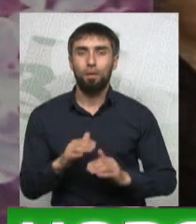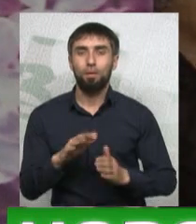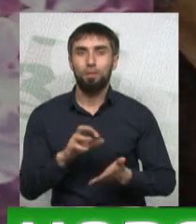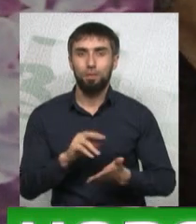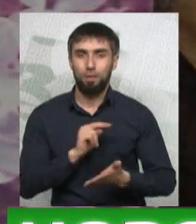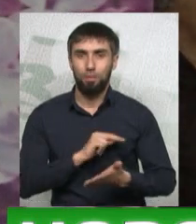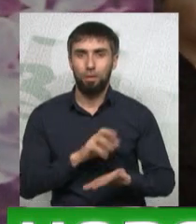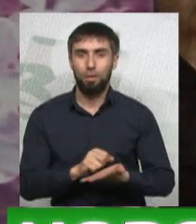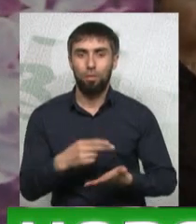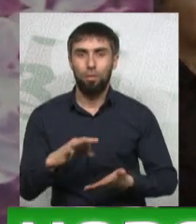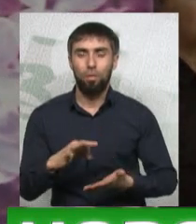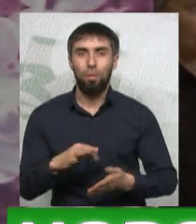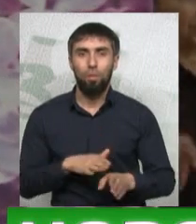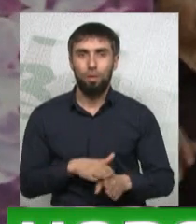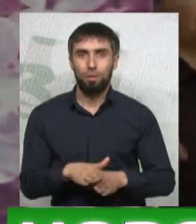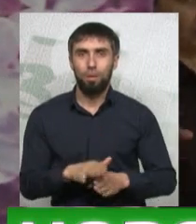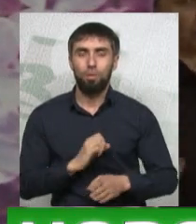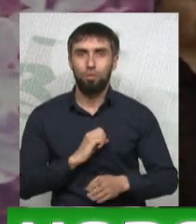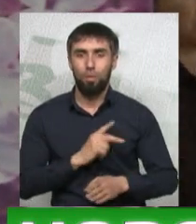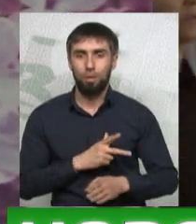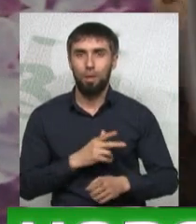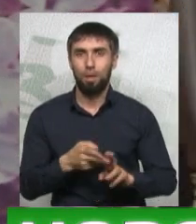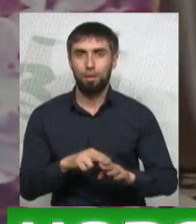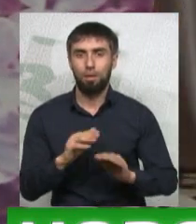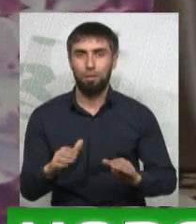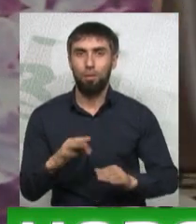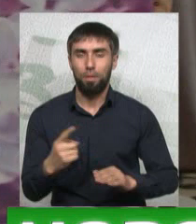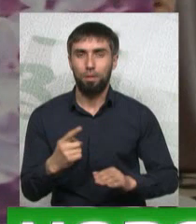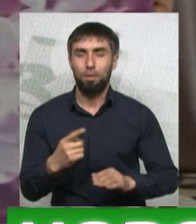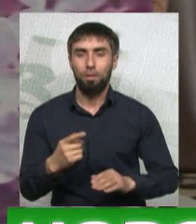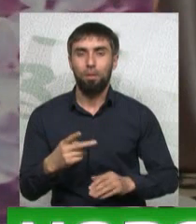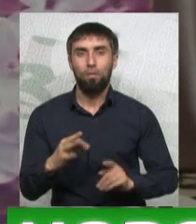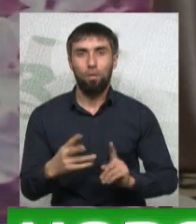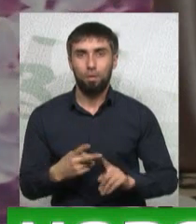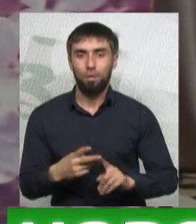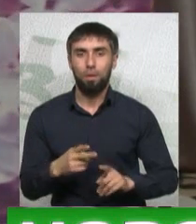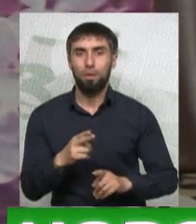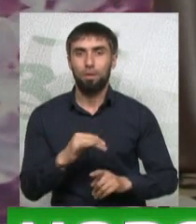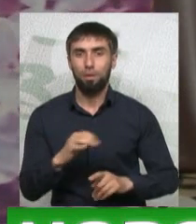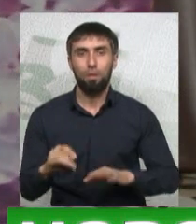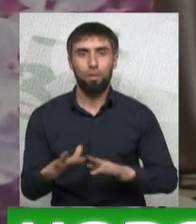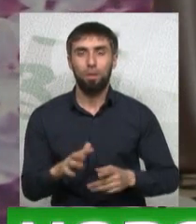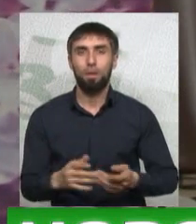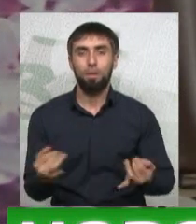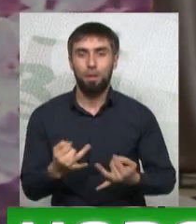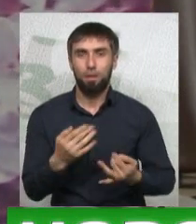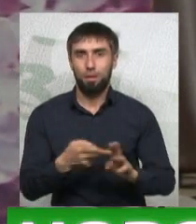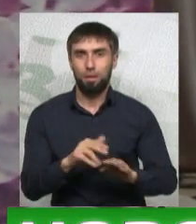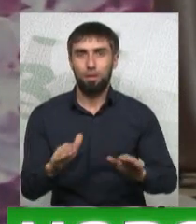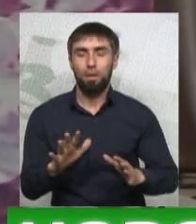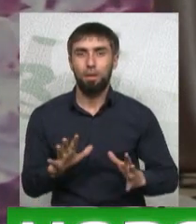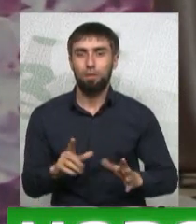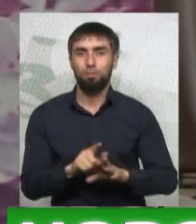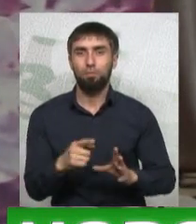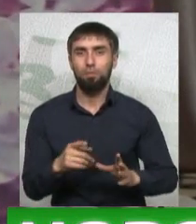деятельностью по полноценной социализации этих детей, во-первых. Во-вторых, данные мероприятия заинтересовывают этих детей,